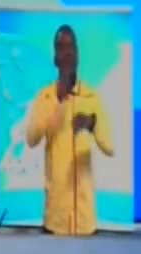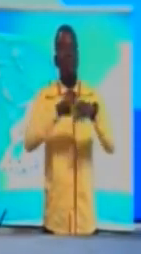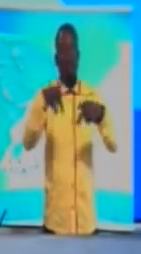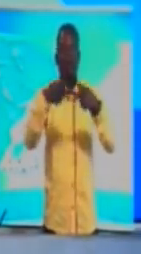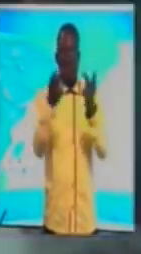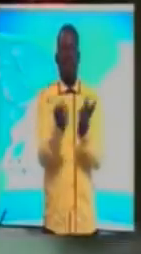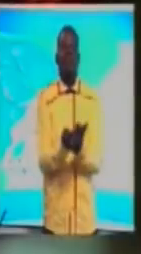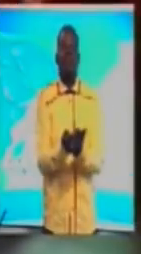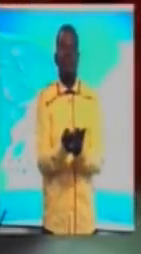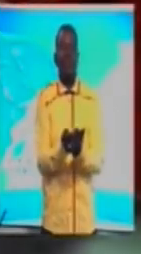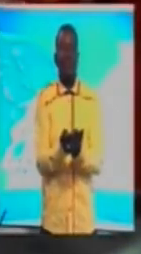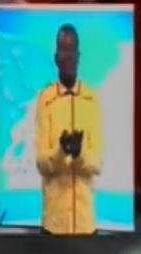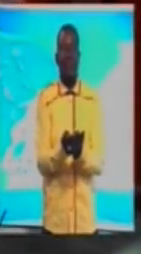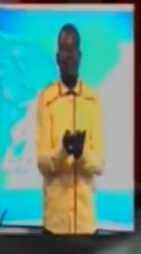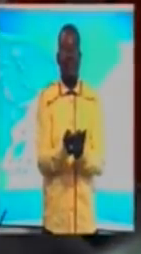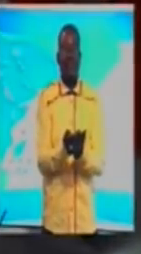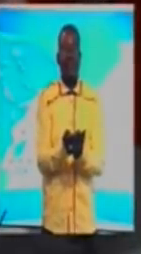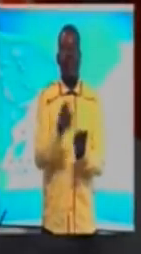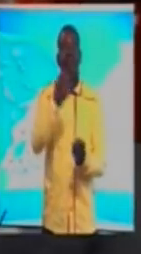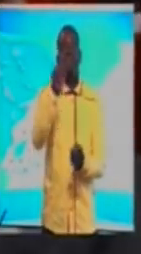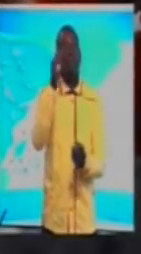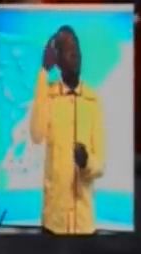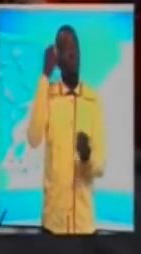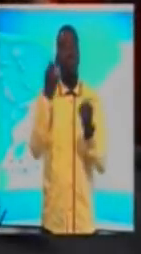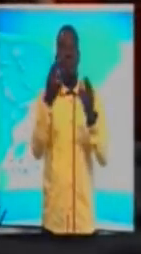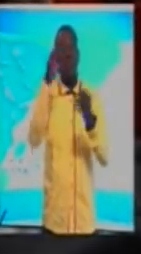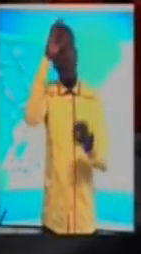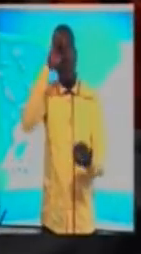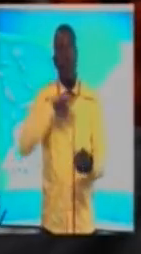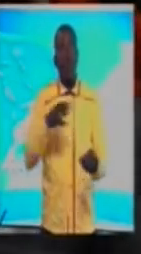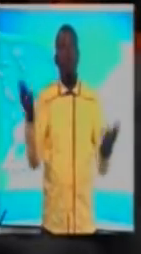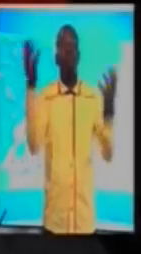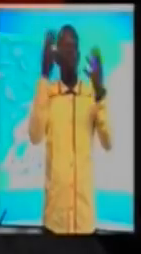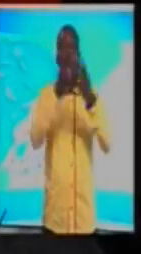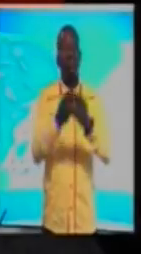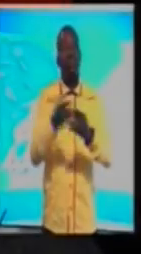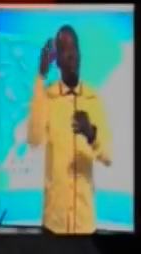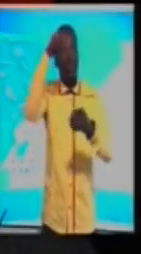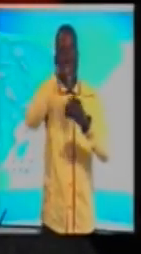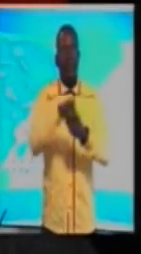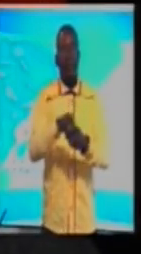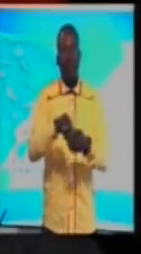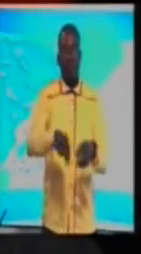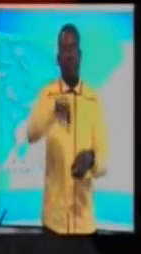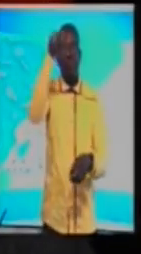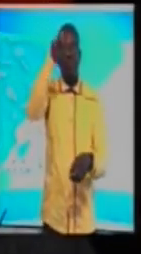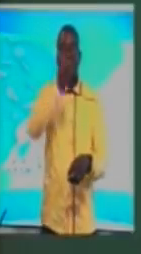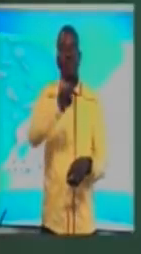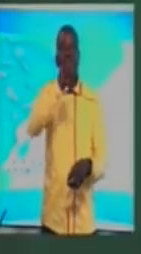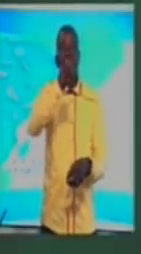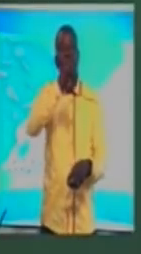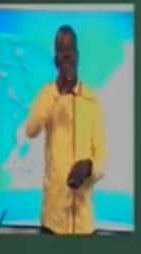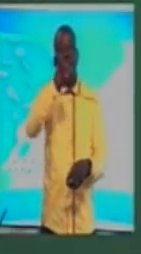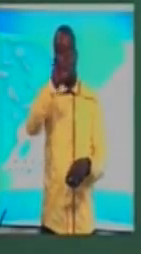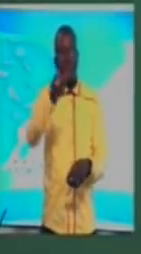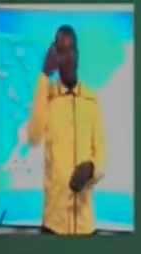place. Des dizaines d'hommes entassés dans des cellules dans le nord-est de la Syrie. Ici, des milliers